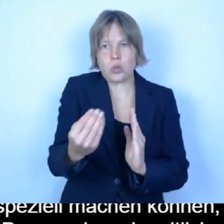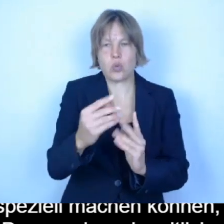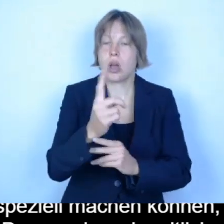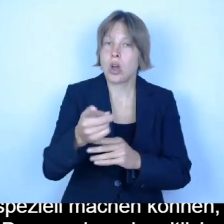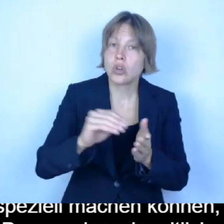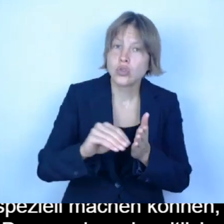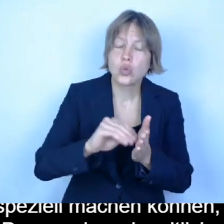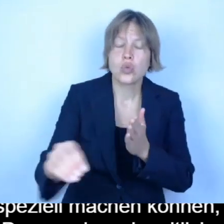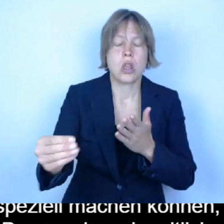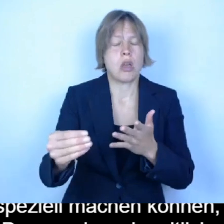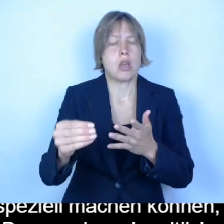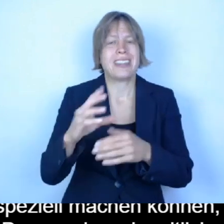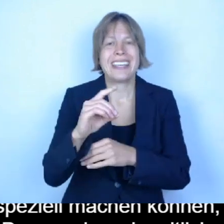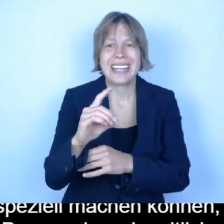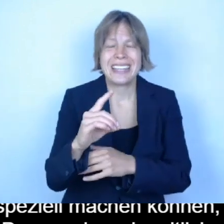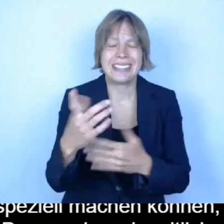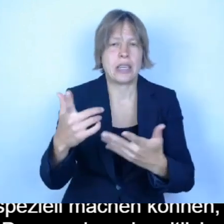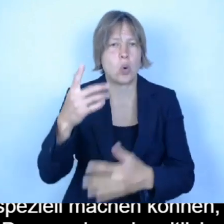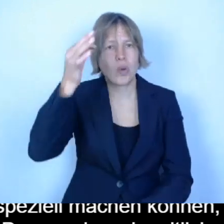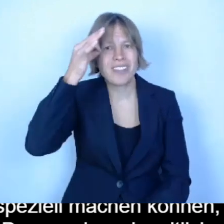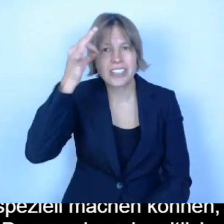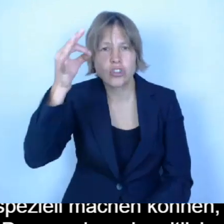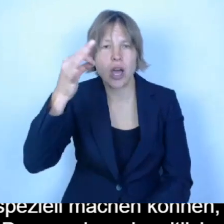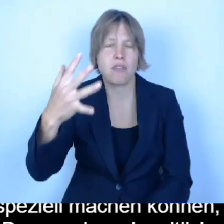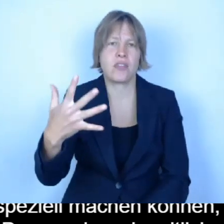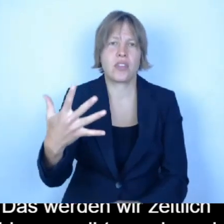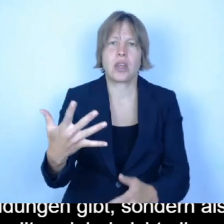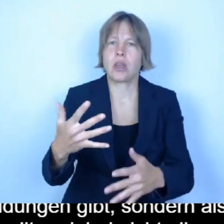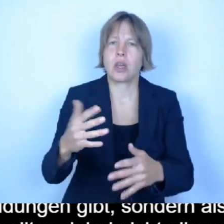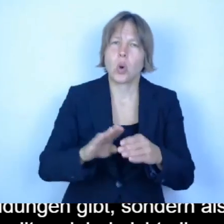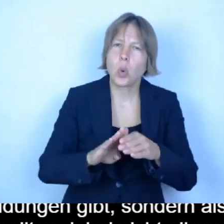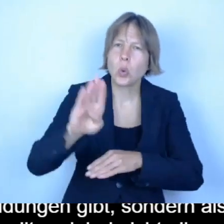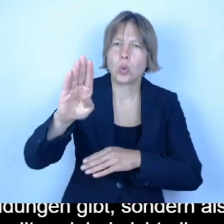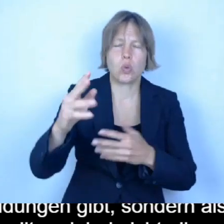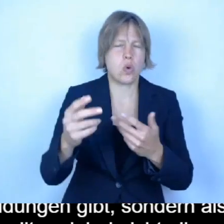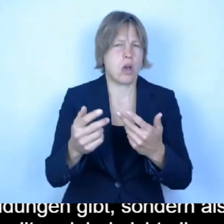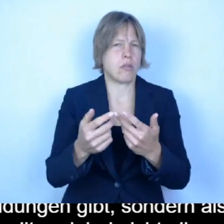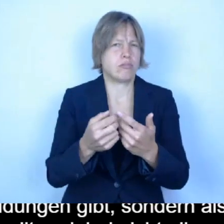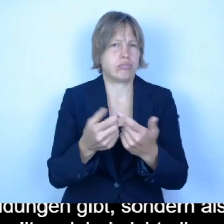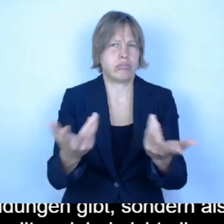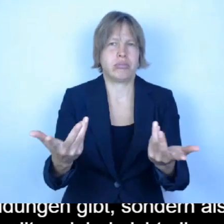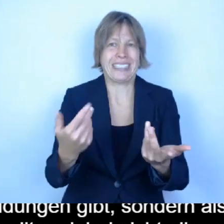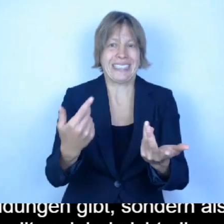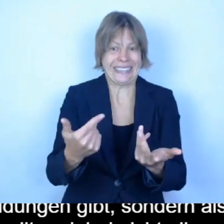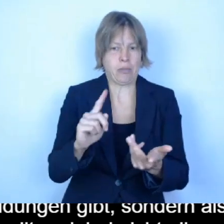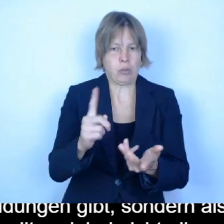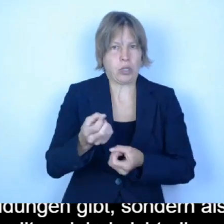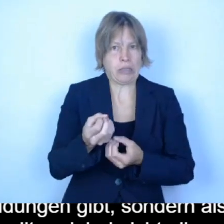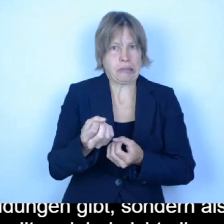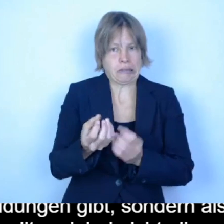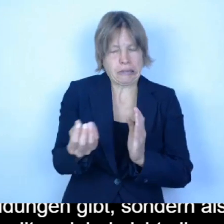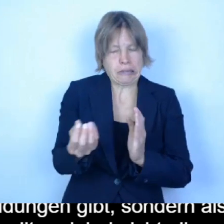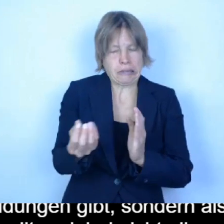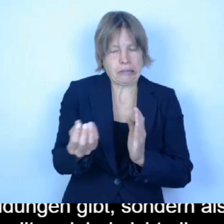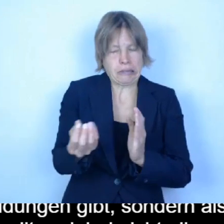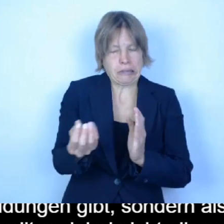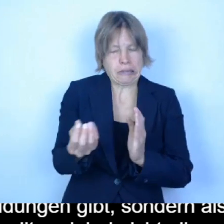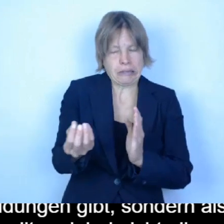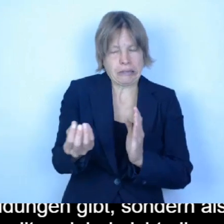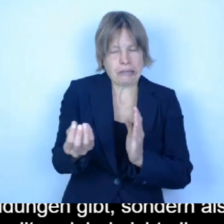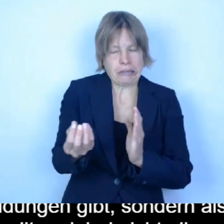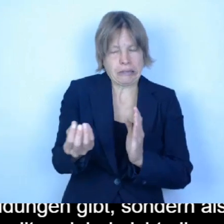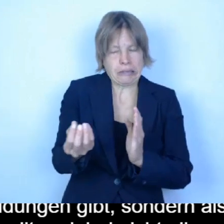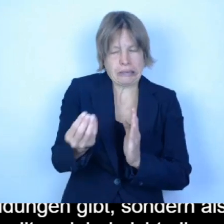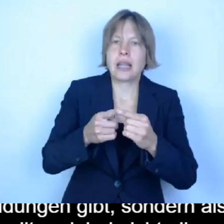Wissenschaft, der Konjunktur, damit zu stimulieren. Am Ende muss unser Ziel sein, Sprünge zu schaffen. Sprünge zu schaffen.